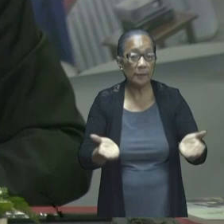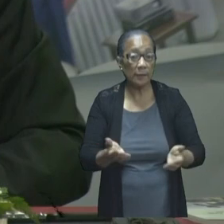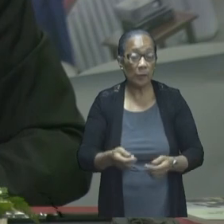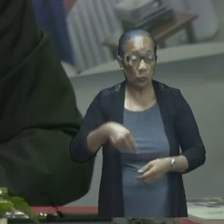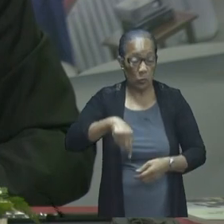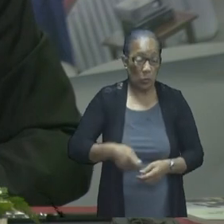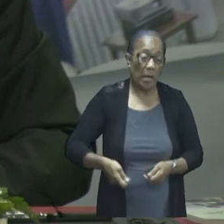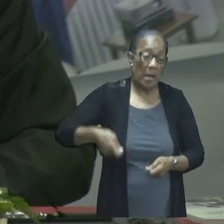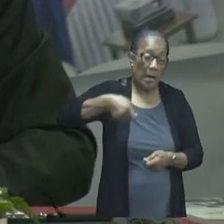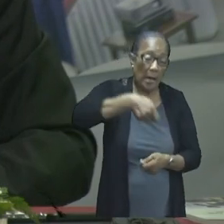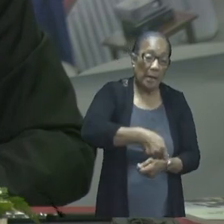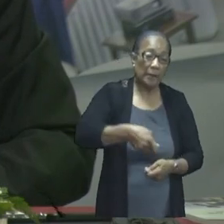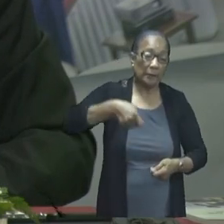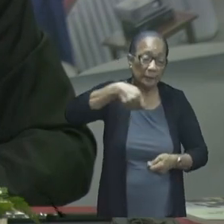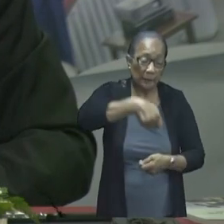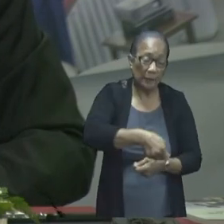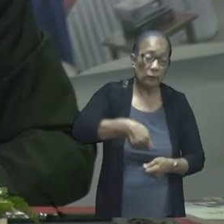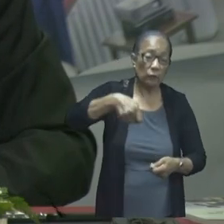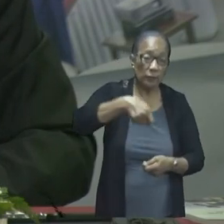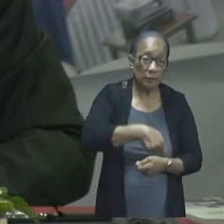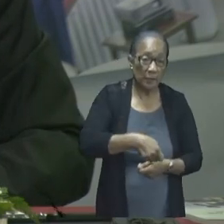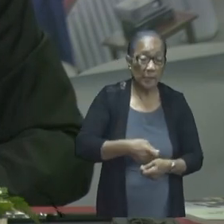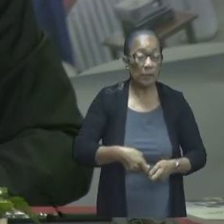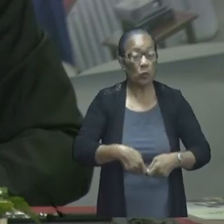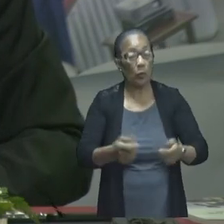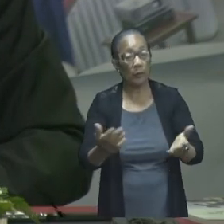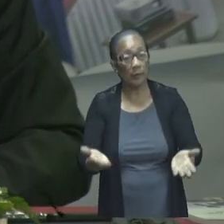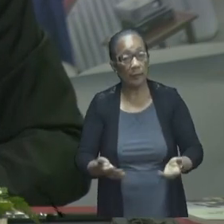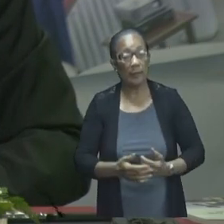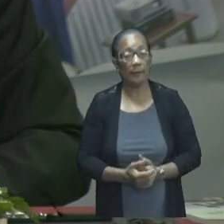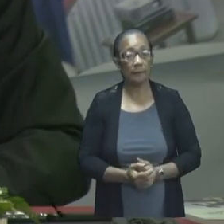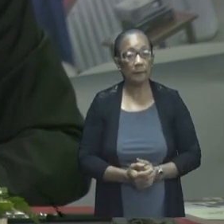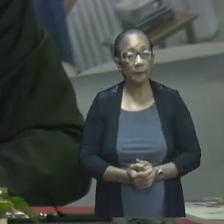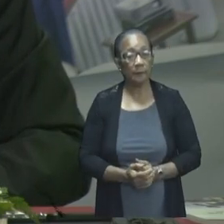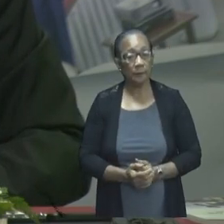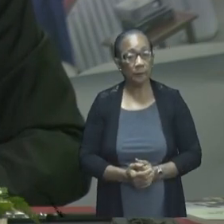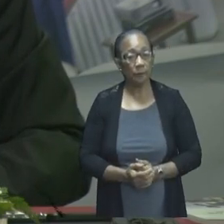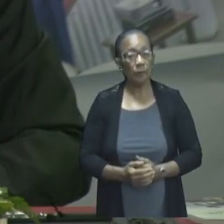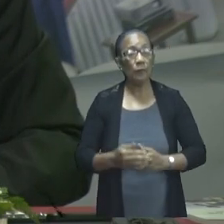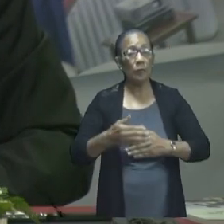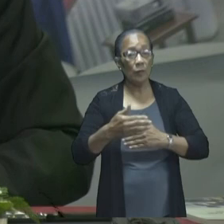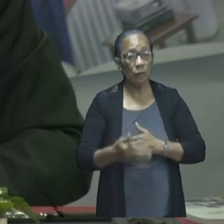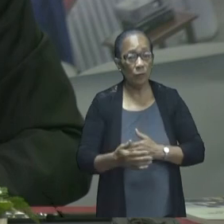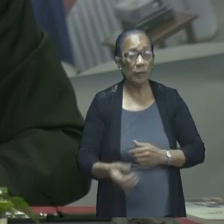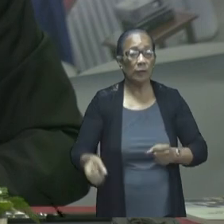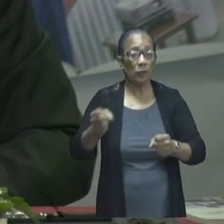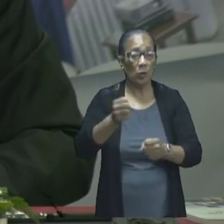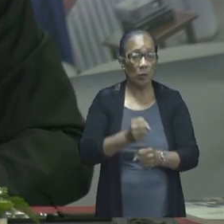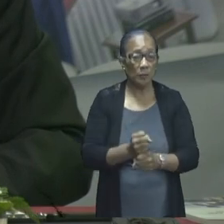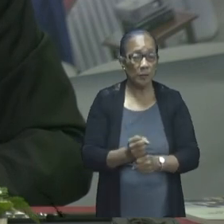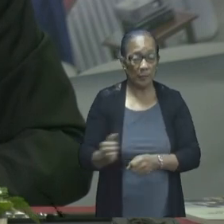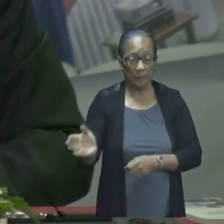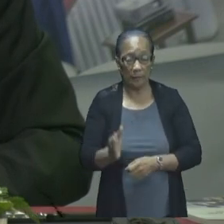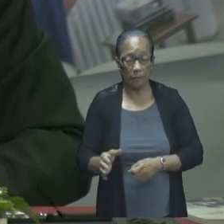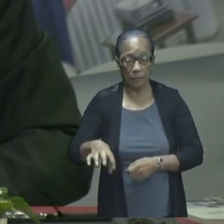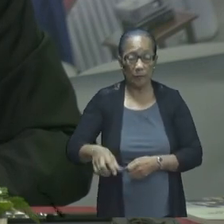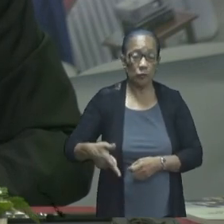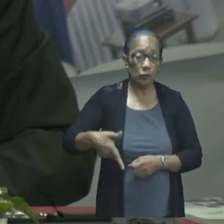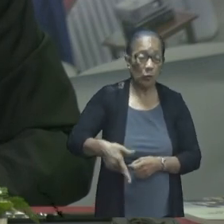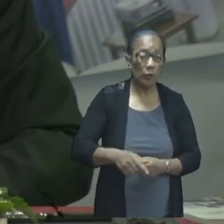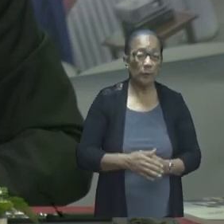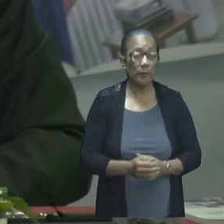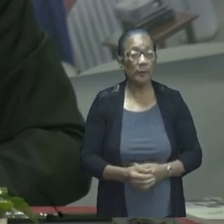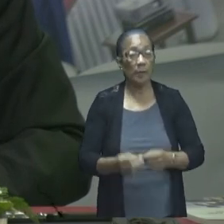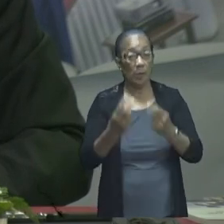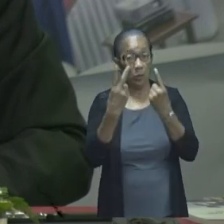zijn the expression of interesse is uitgegaan voor het opzetten van showbizz daar hebben we hem 12